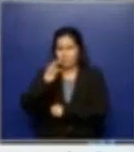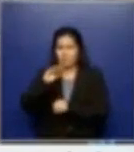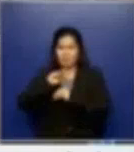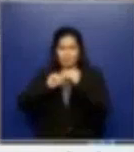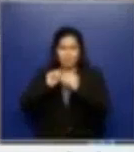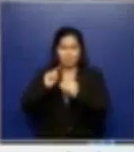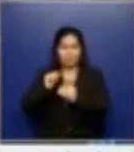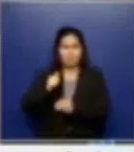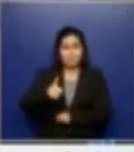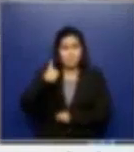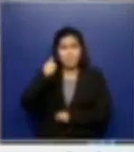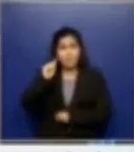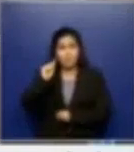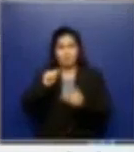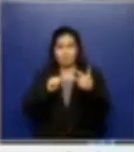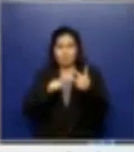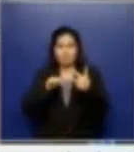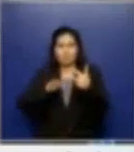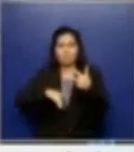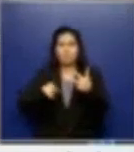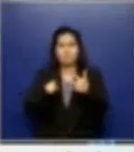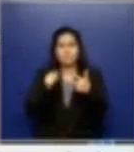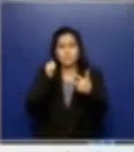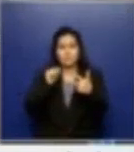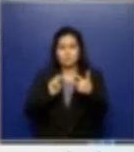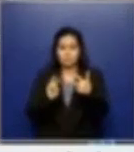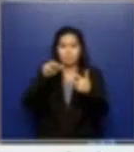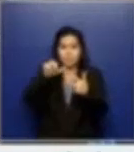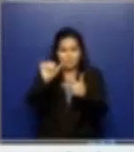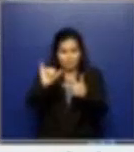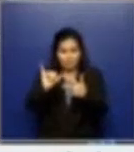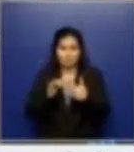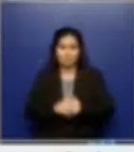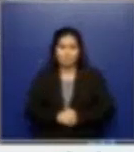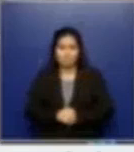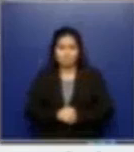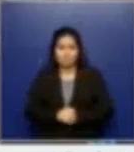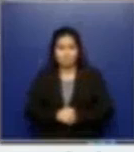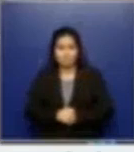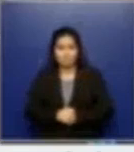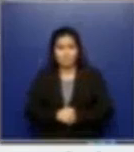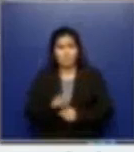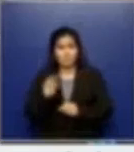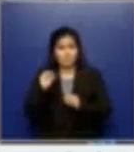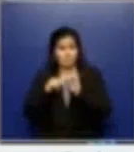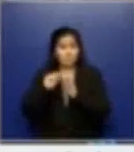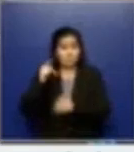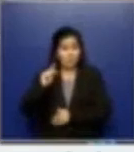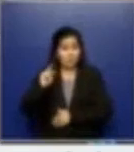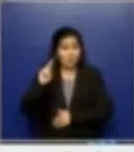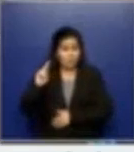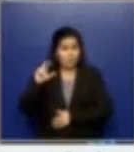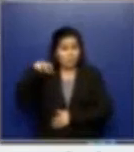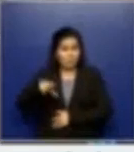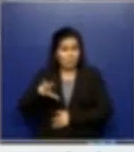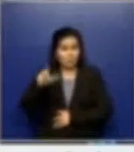มันก็บินอยู่ก้นเหวนั่นแหละมันไม่บินขึ้นมาบนพื้นดินเลยแล้วเป็นมังกรจริงหรือเปล่านี่ต้องมาดูกันว่า